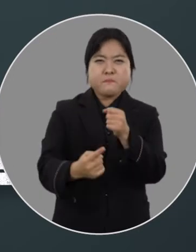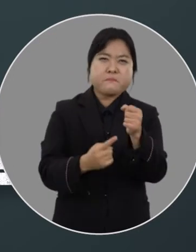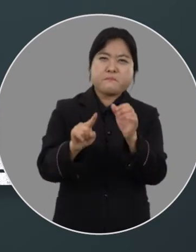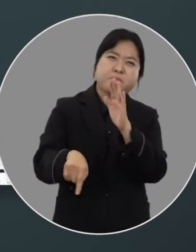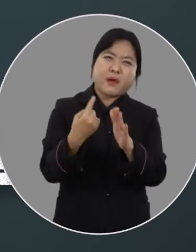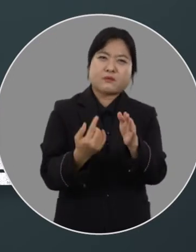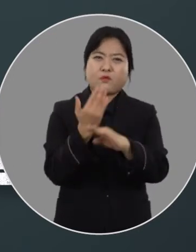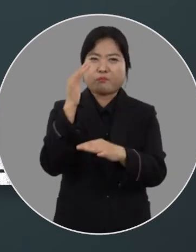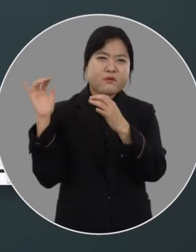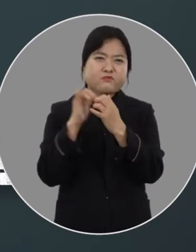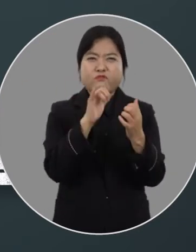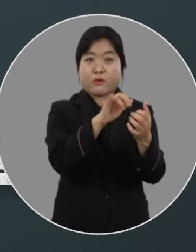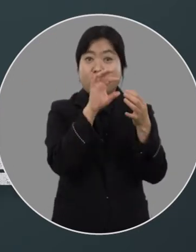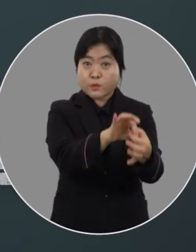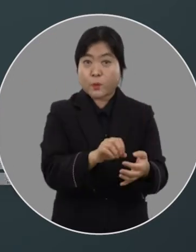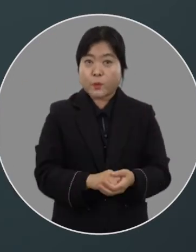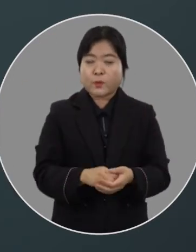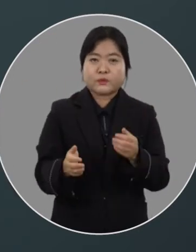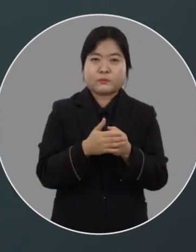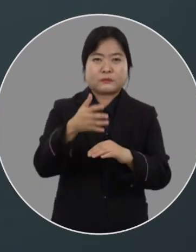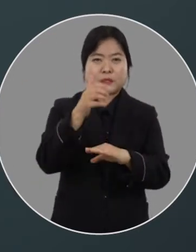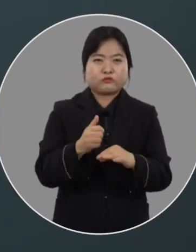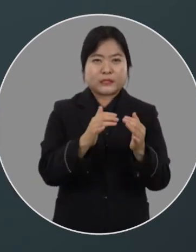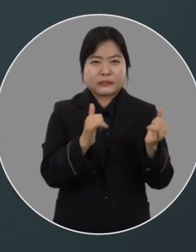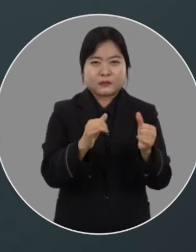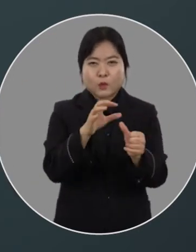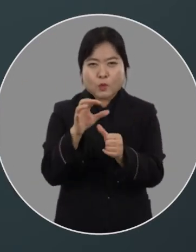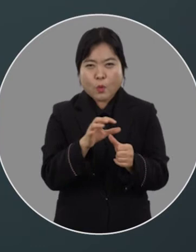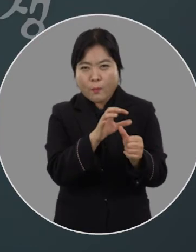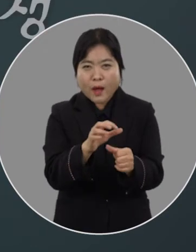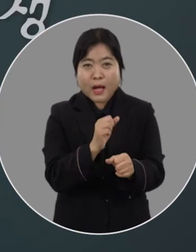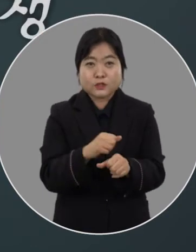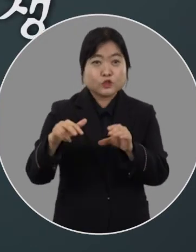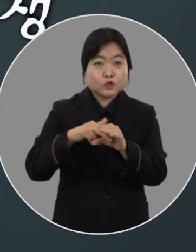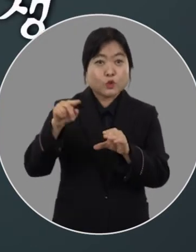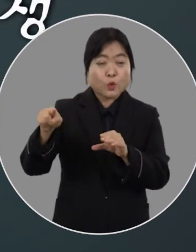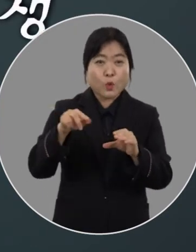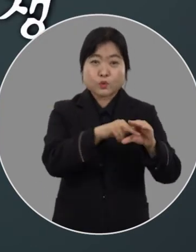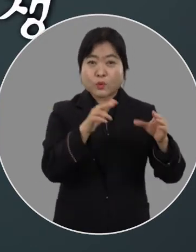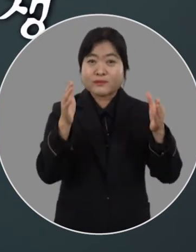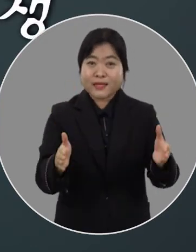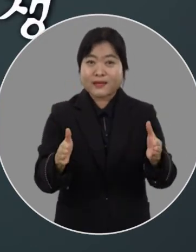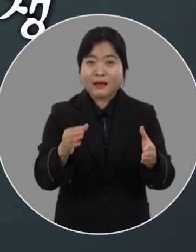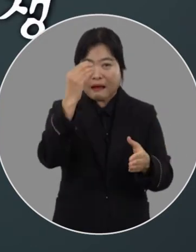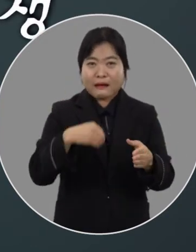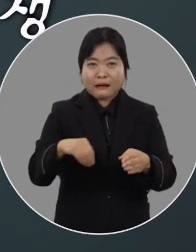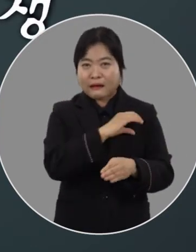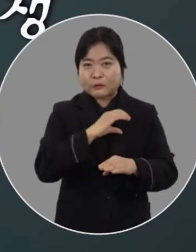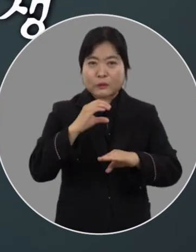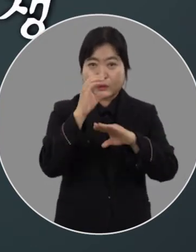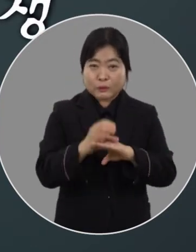넘게 지속되었고 나중에는 인간들을 돌보아야 하는 종교들 사이에 벌어진